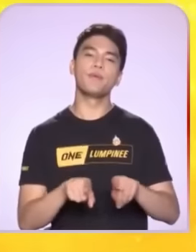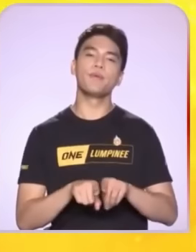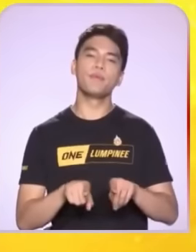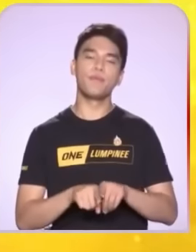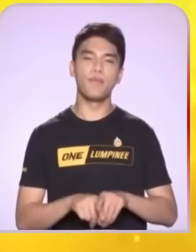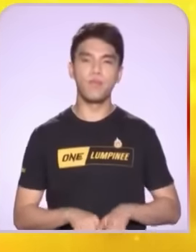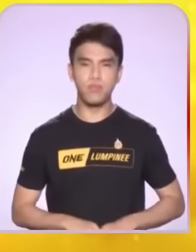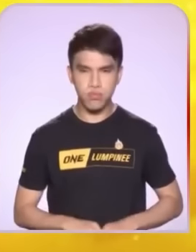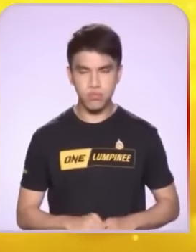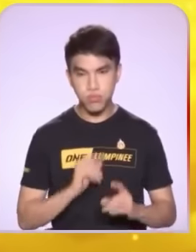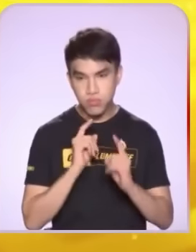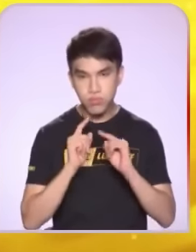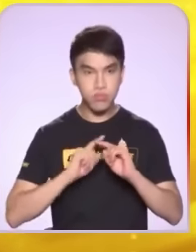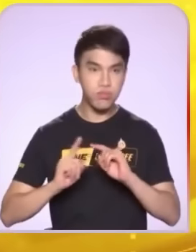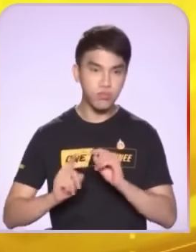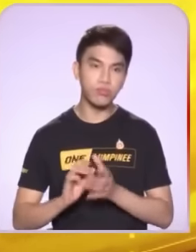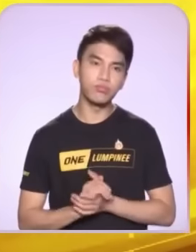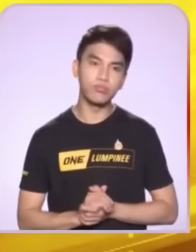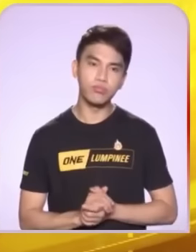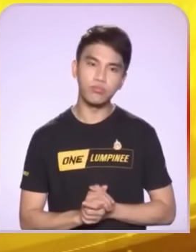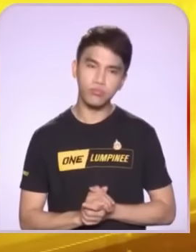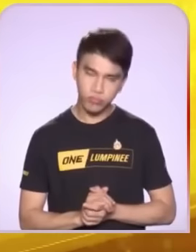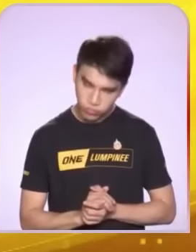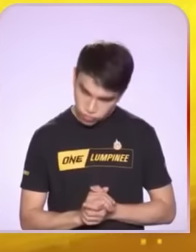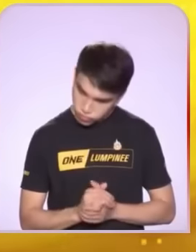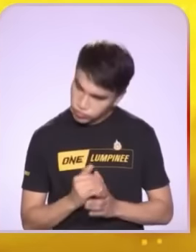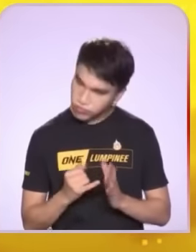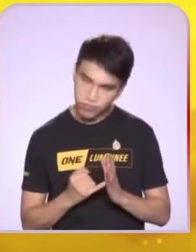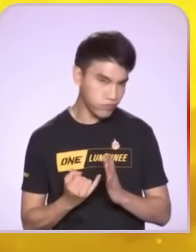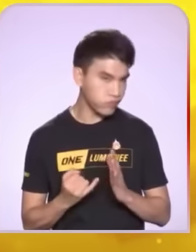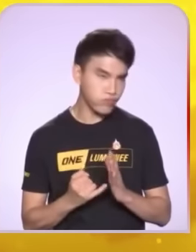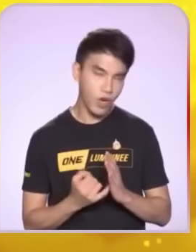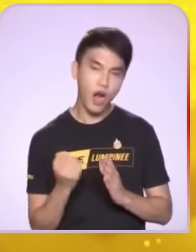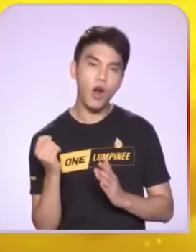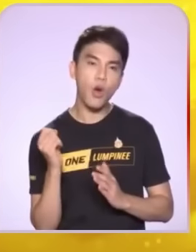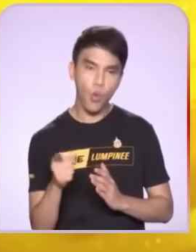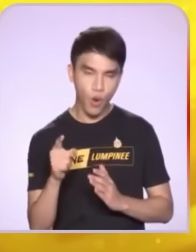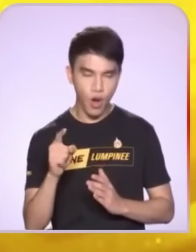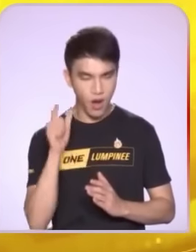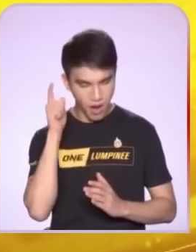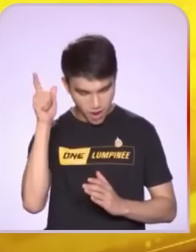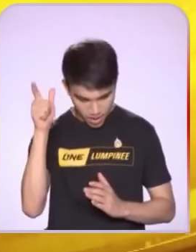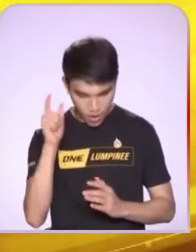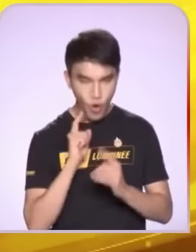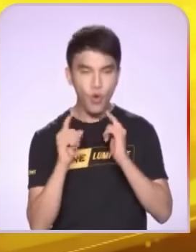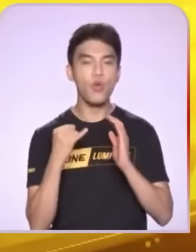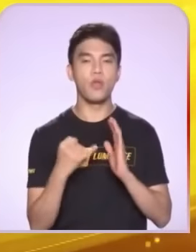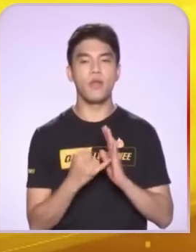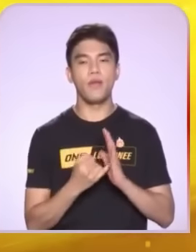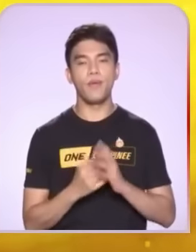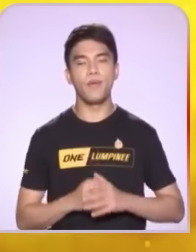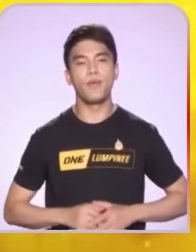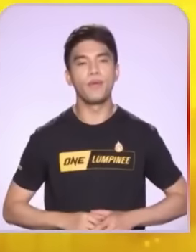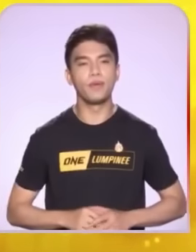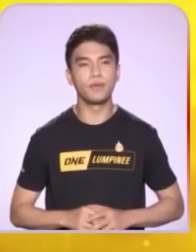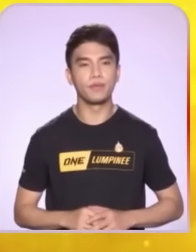อำการต่อรองต่างๆเนี่ยก็จะเข้าถึงตัวหรือใกล้ตัวนะครับเ่อคุณทักษิณมากขึ้นนะครับในอีก